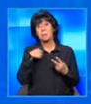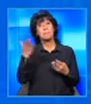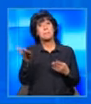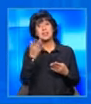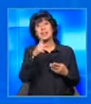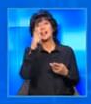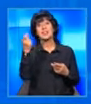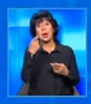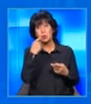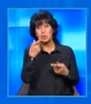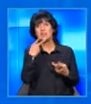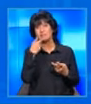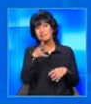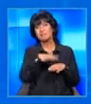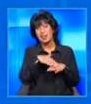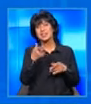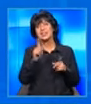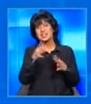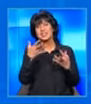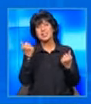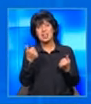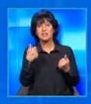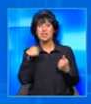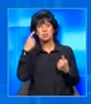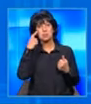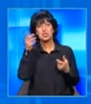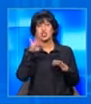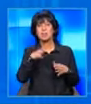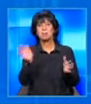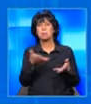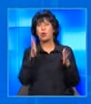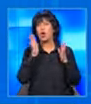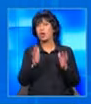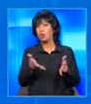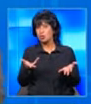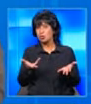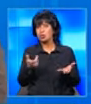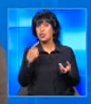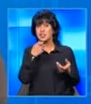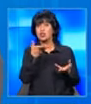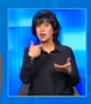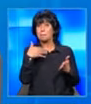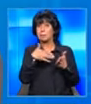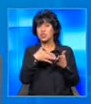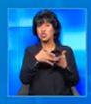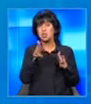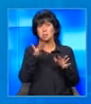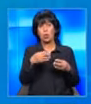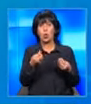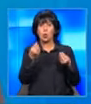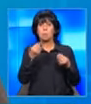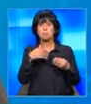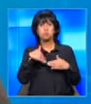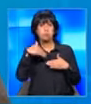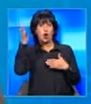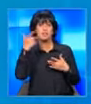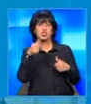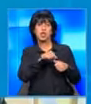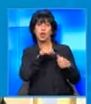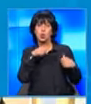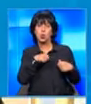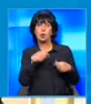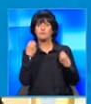по-лоши версии на нас самите. И всичко това е повод за повече любов, за повече добро отношение. То е ясно, че